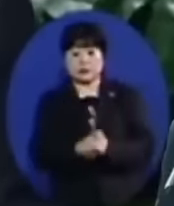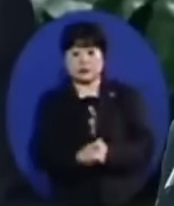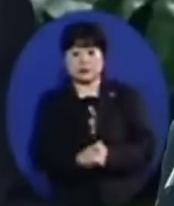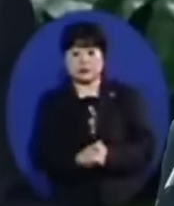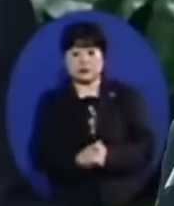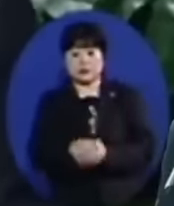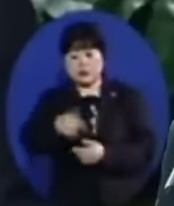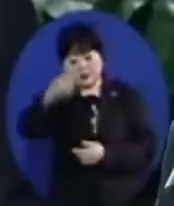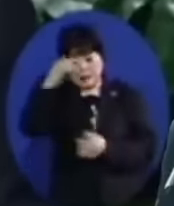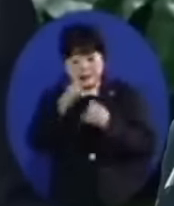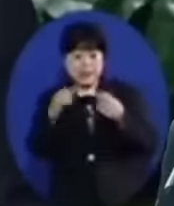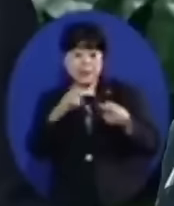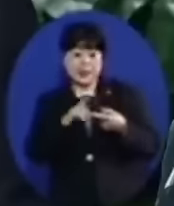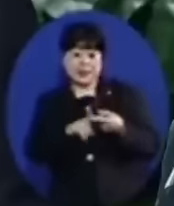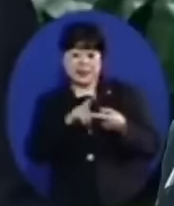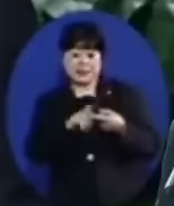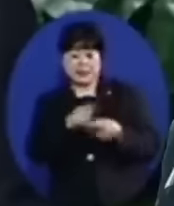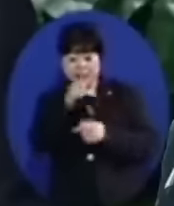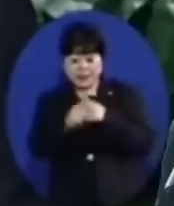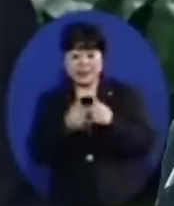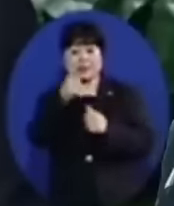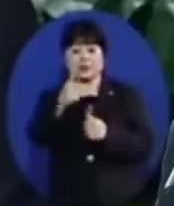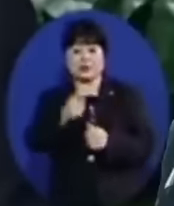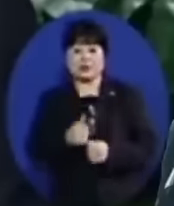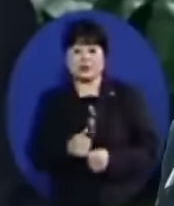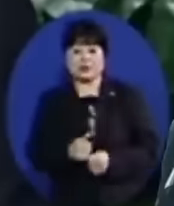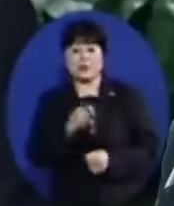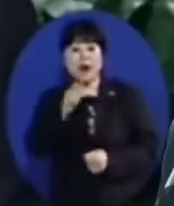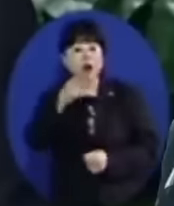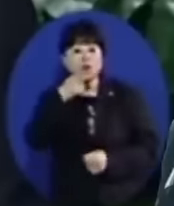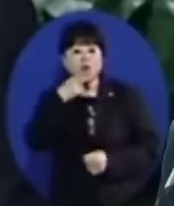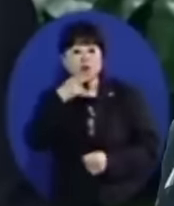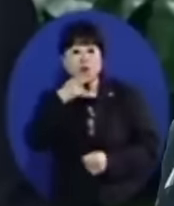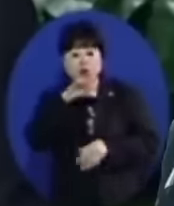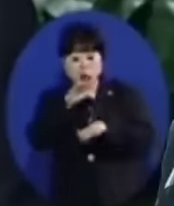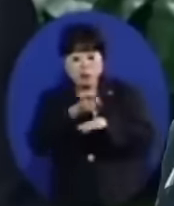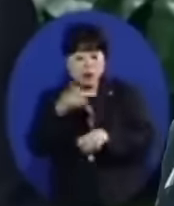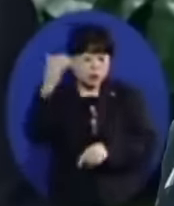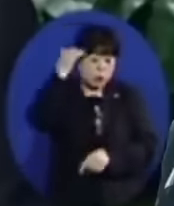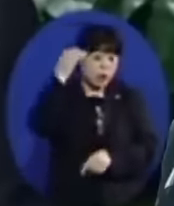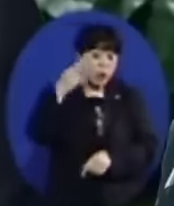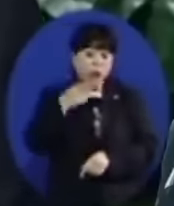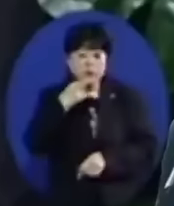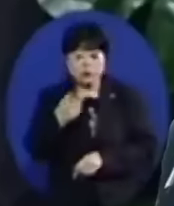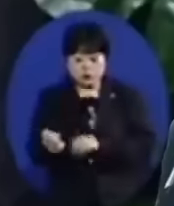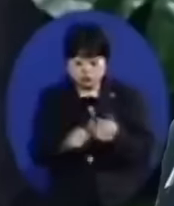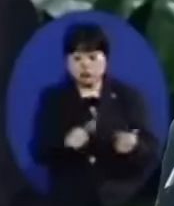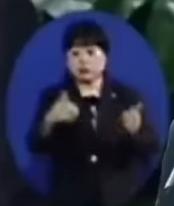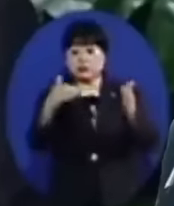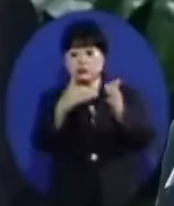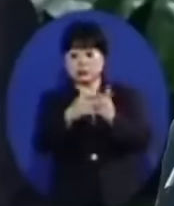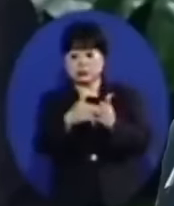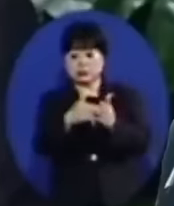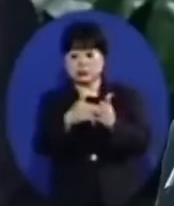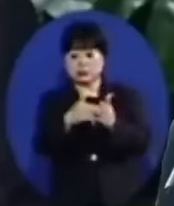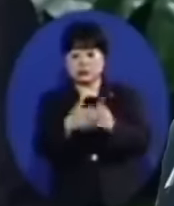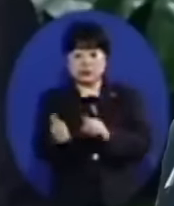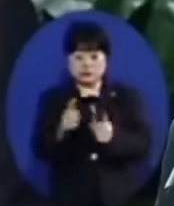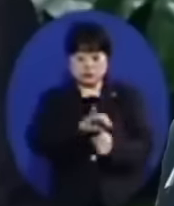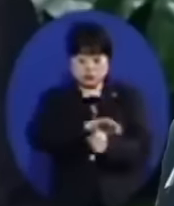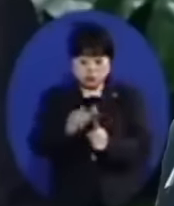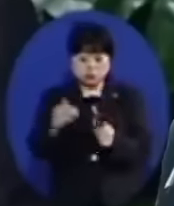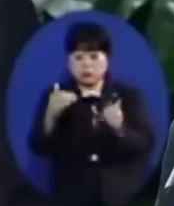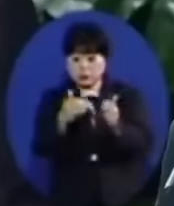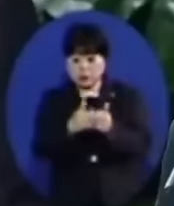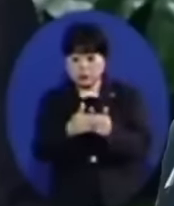내 옛사람에 대해서 하나님도 왈가왈부 안 하시고 마귀도 왈가왈부 안 한다. 죽어버리는데 죽고 장사 지내야